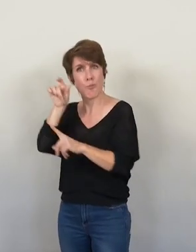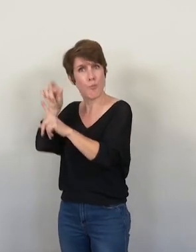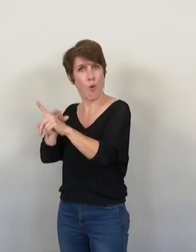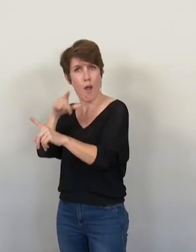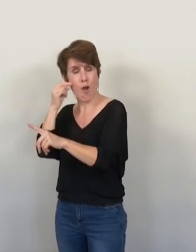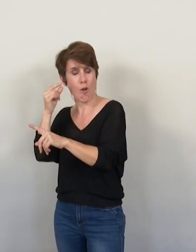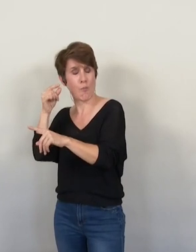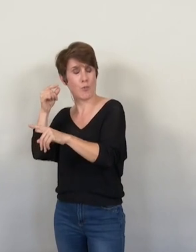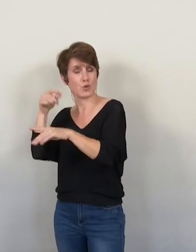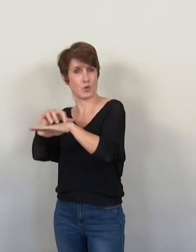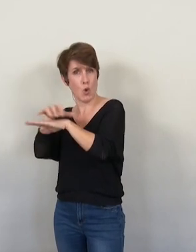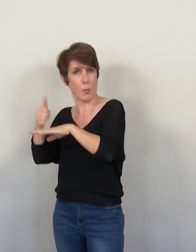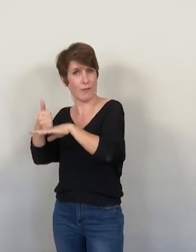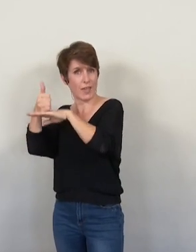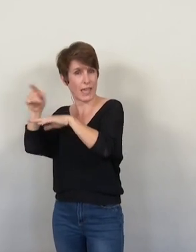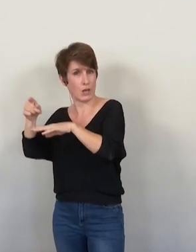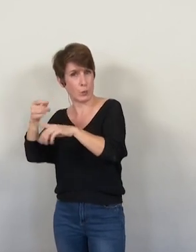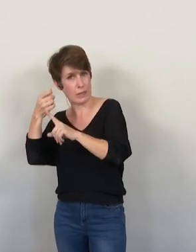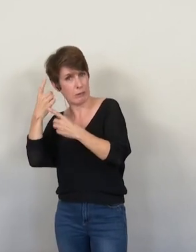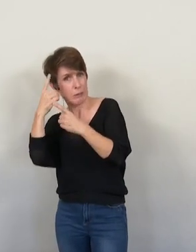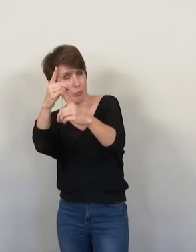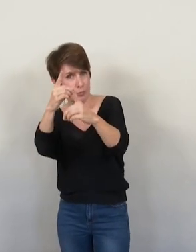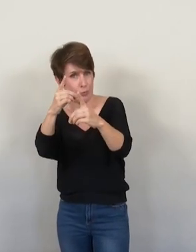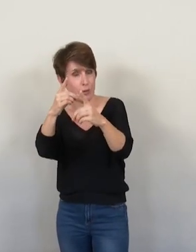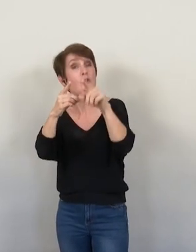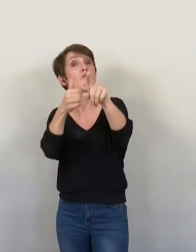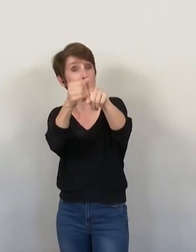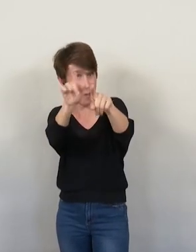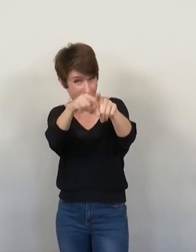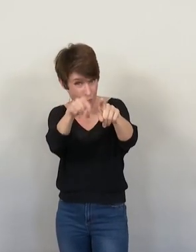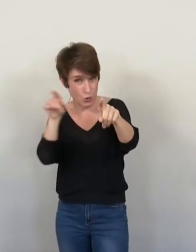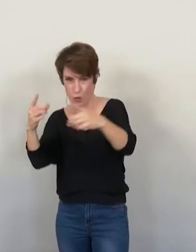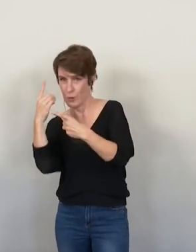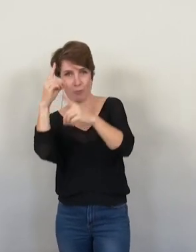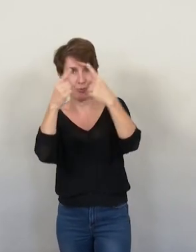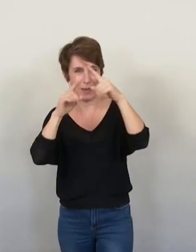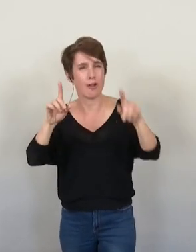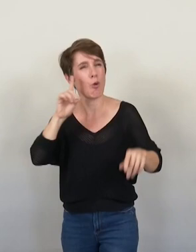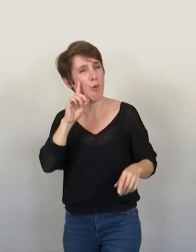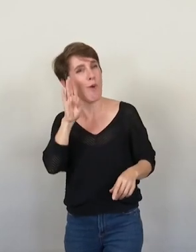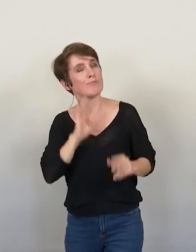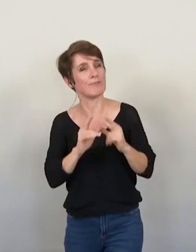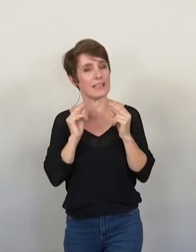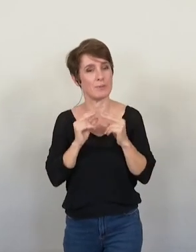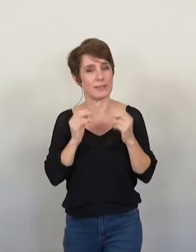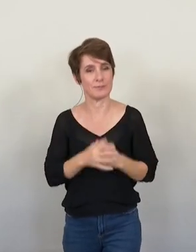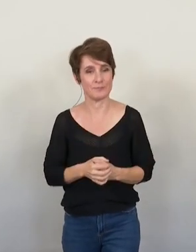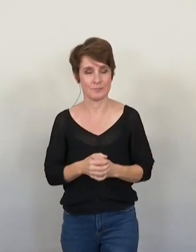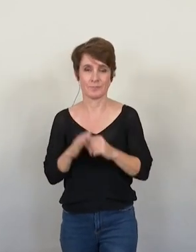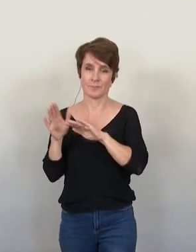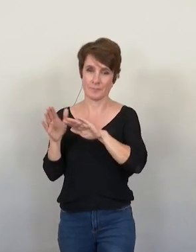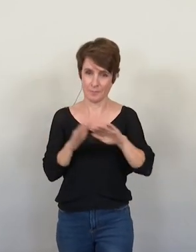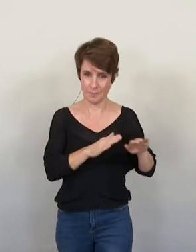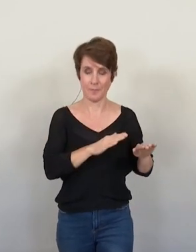attaque votre procédure d'annulation de l'arrêté et enfin dernier point Monsieur le Maire sur